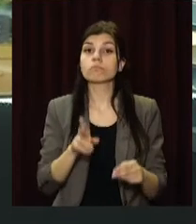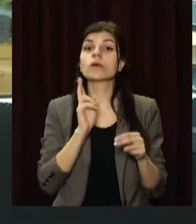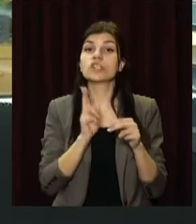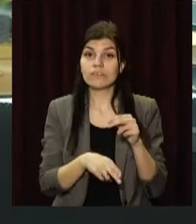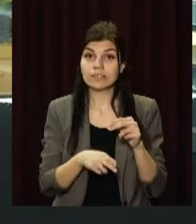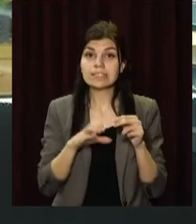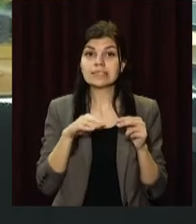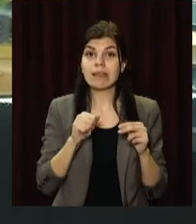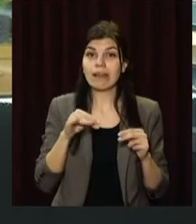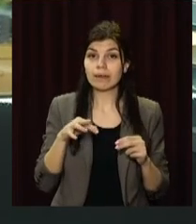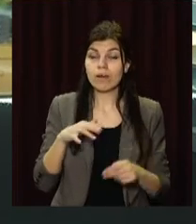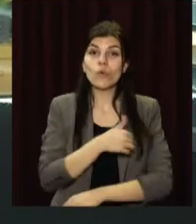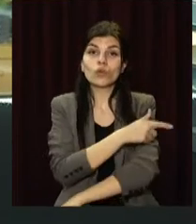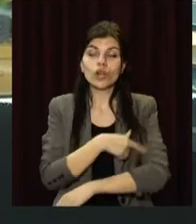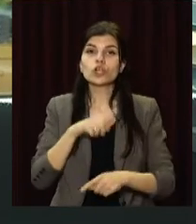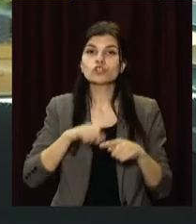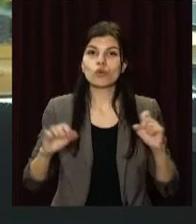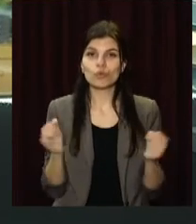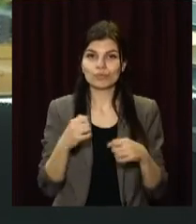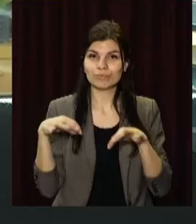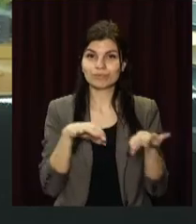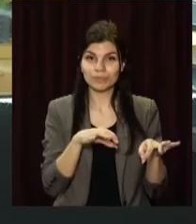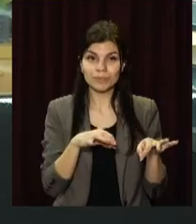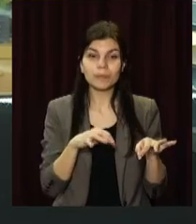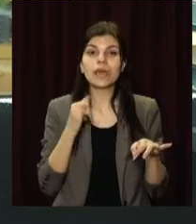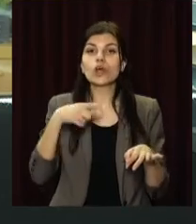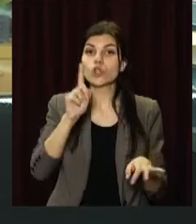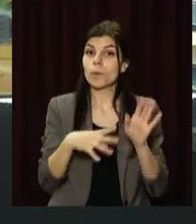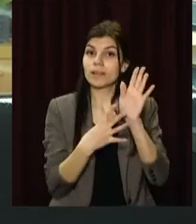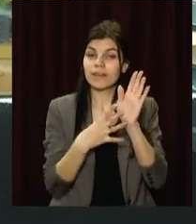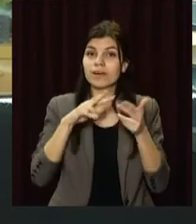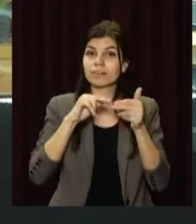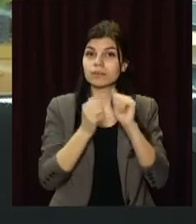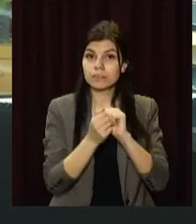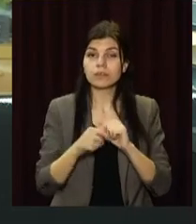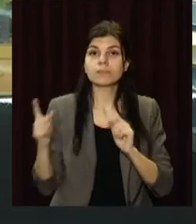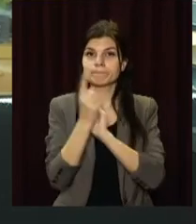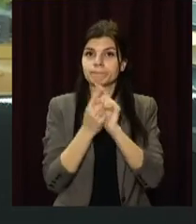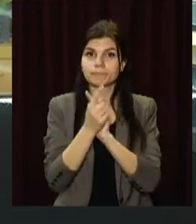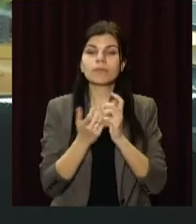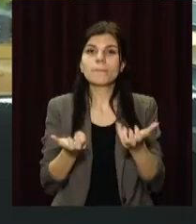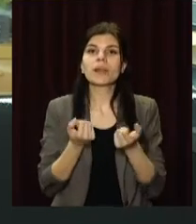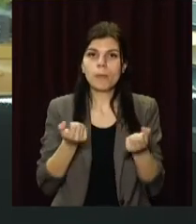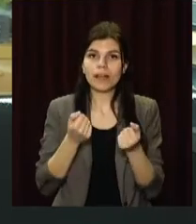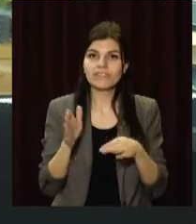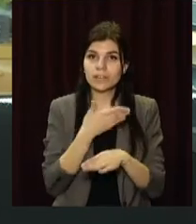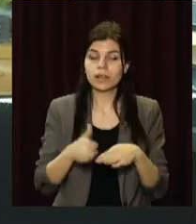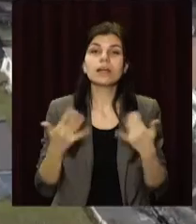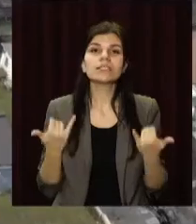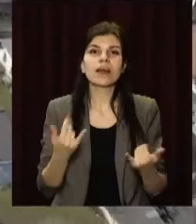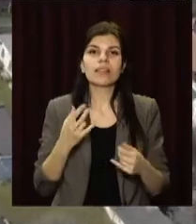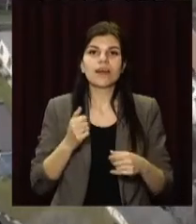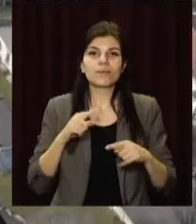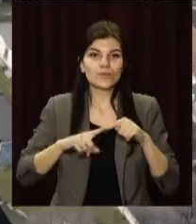Завершальна стадія. У лікарні швидкої допомоги та номер 9 Кам'янського реконструюють приймальні відділення. Нині на